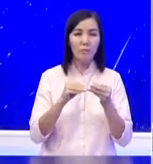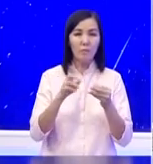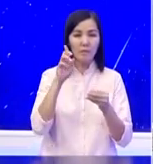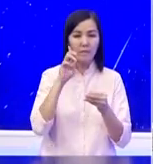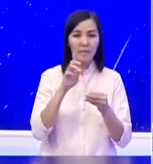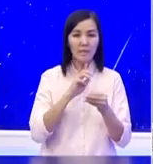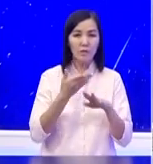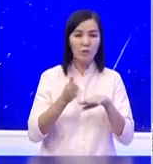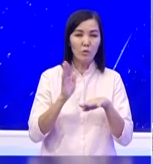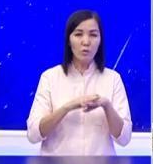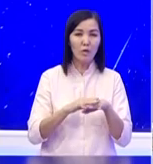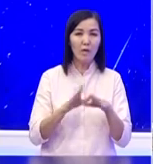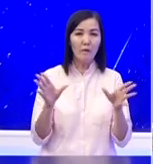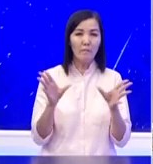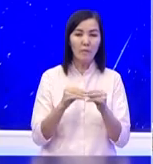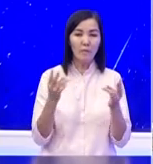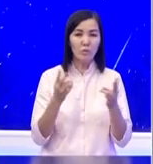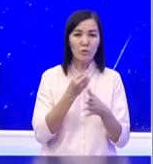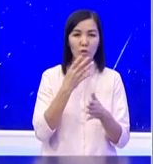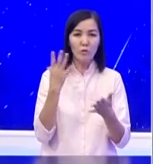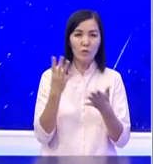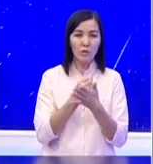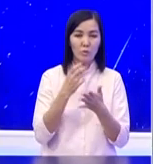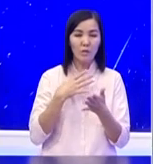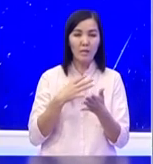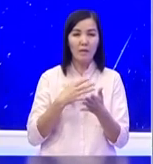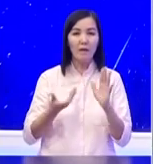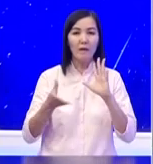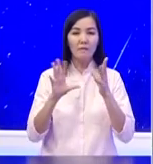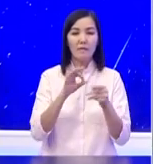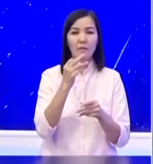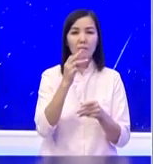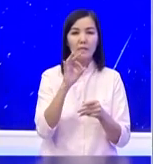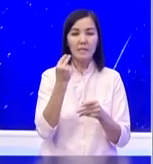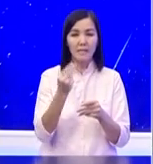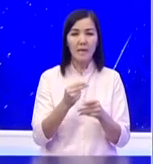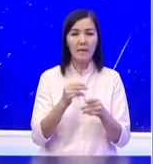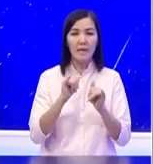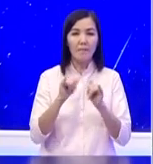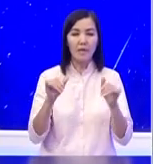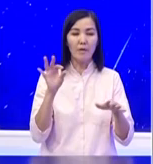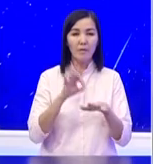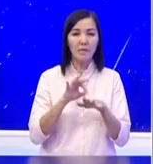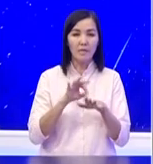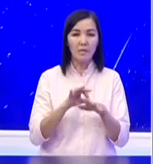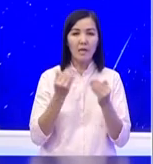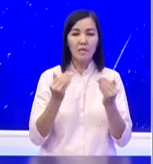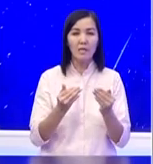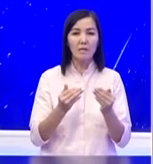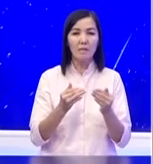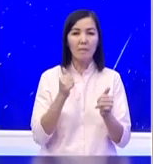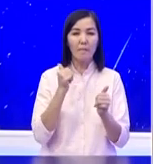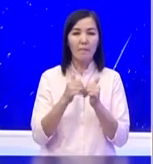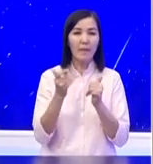только сплоченно сможем достичь хороших результатов. В целом социально-экономическое и эпидемиологическое положение находится на постоянном